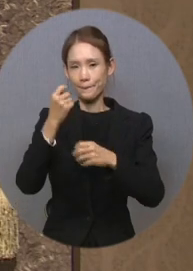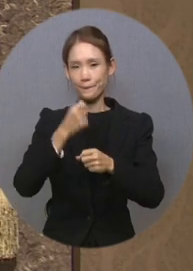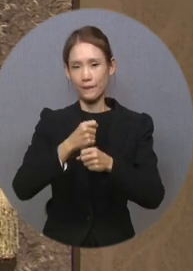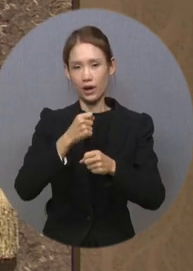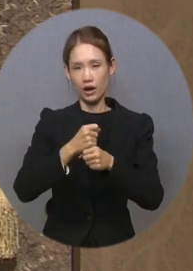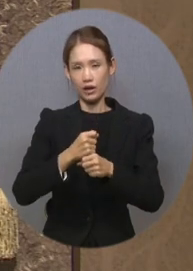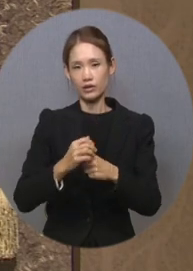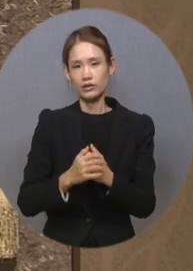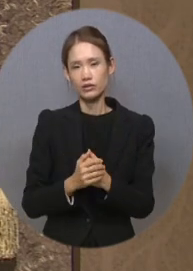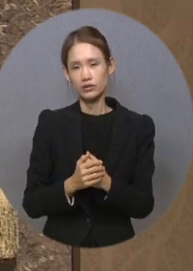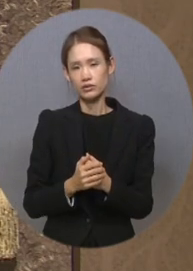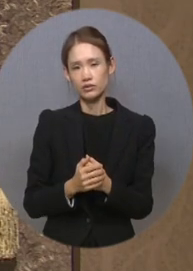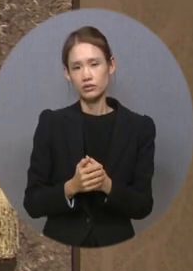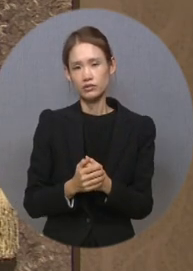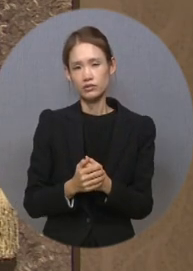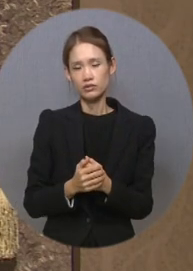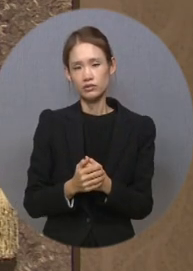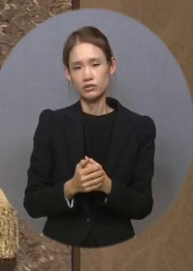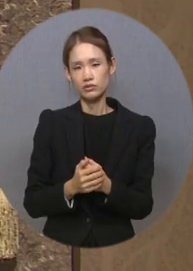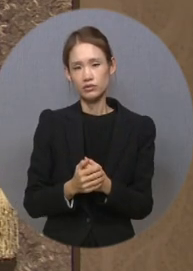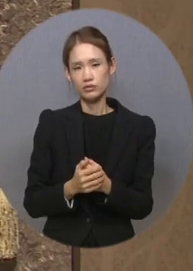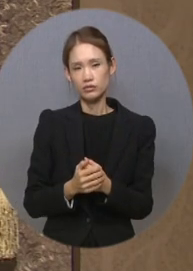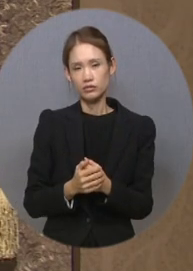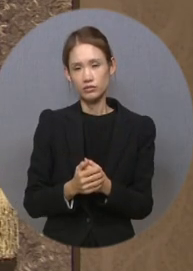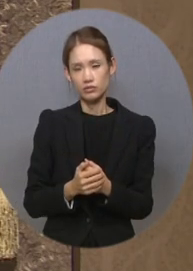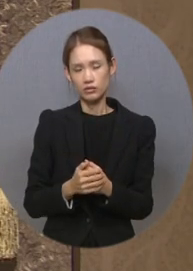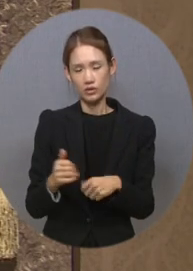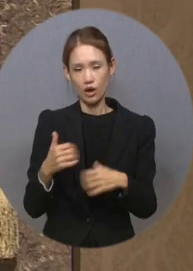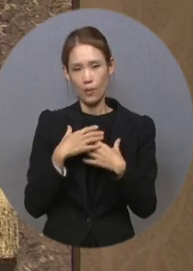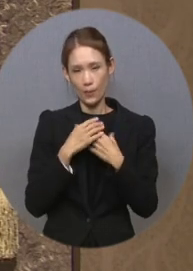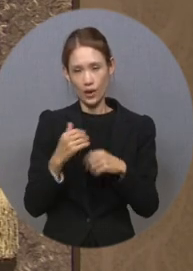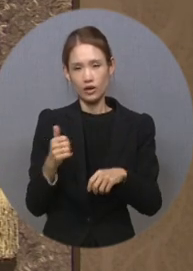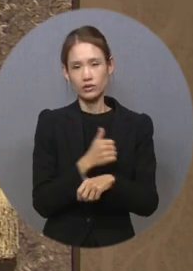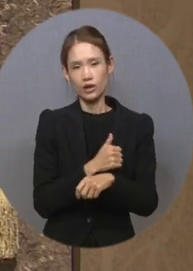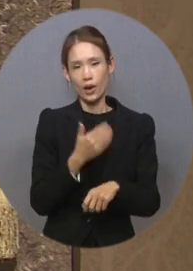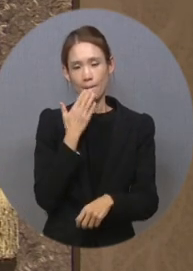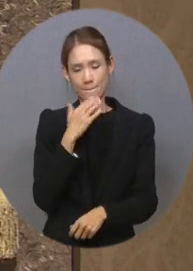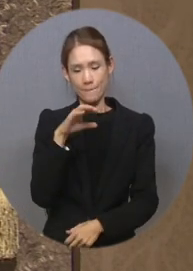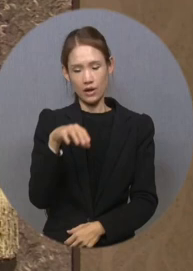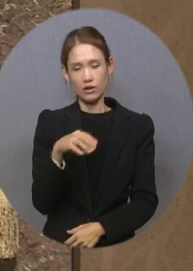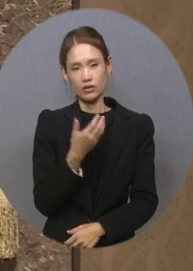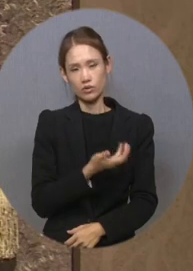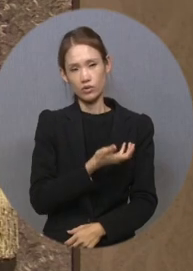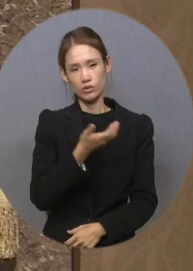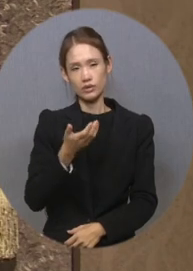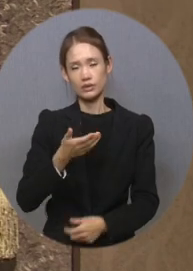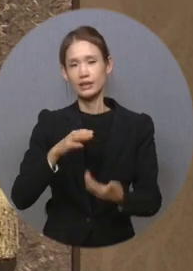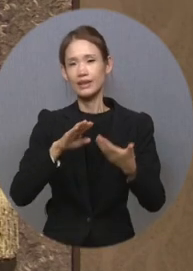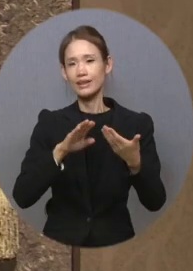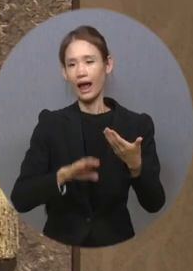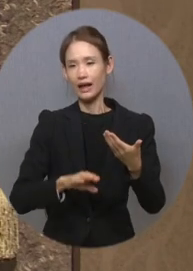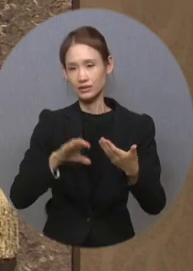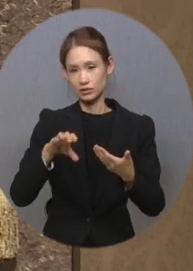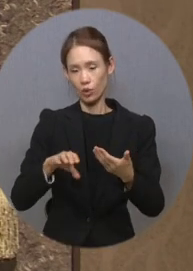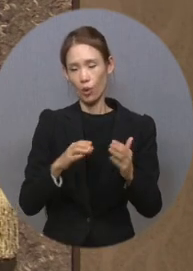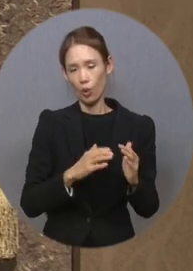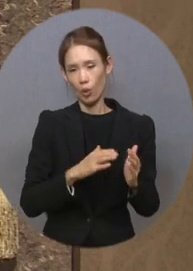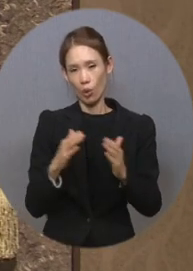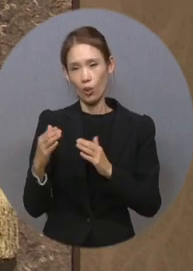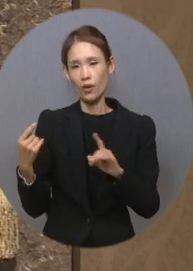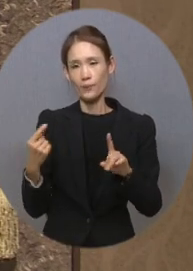하면서 우리 유공자들께서 편하게 다닐 수 있는 곳으로 옮기자. 좀 나지막한 곳으로